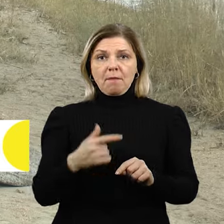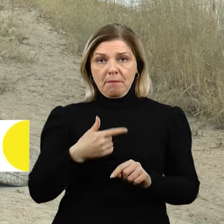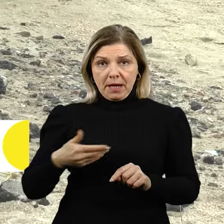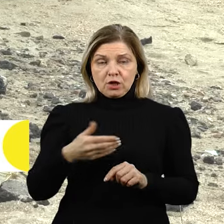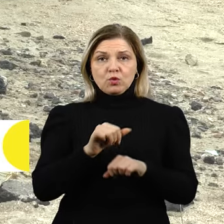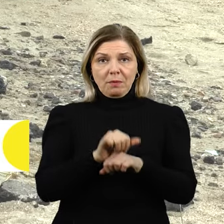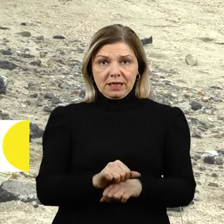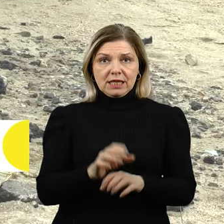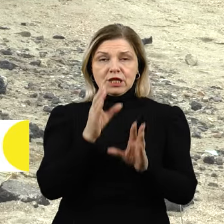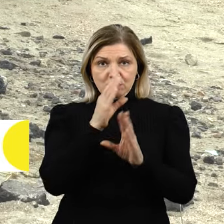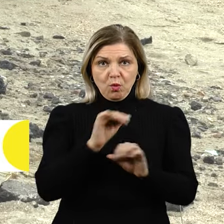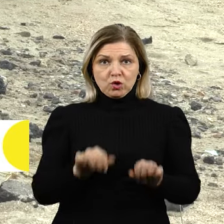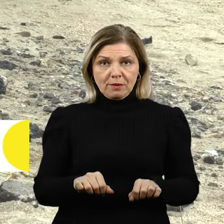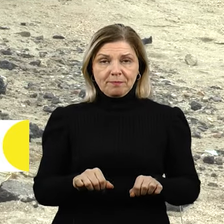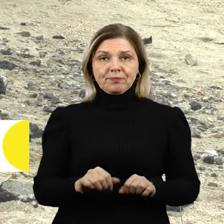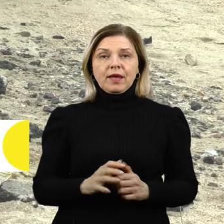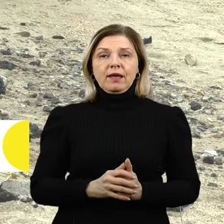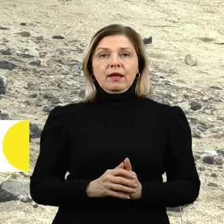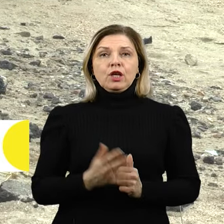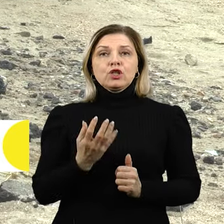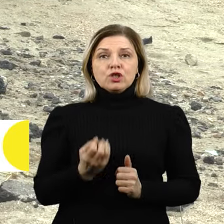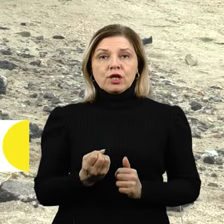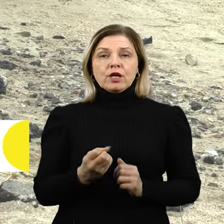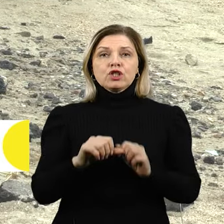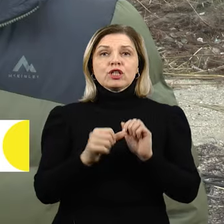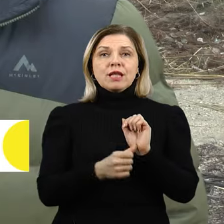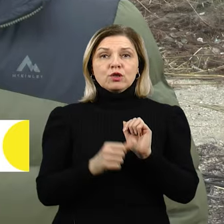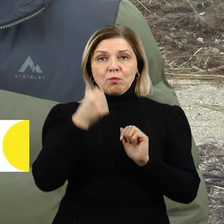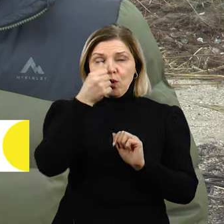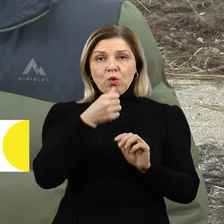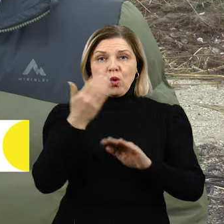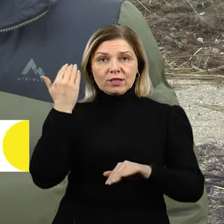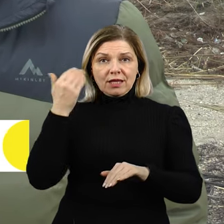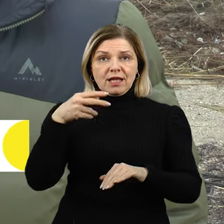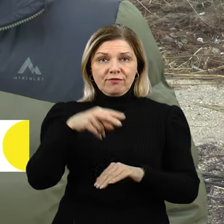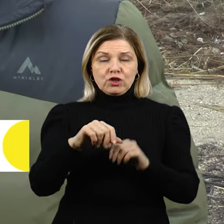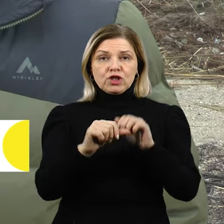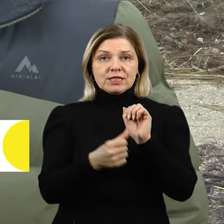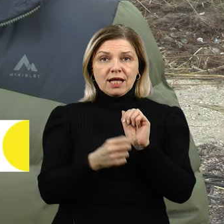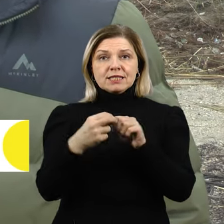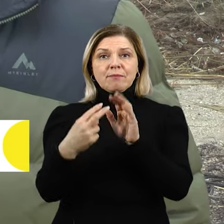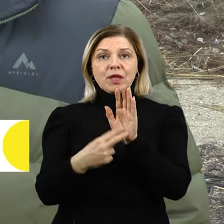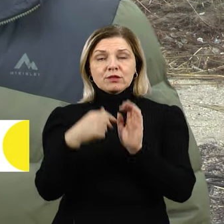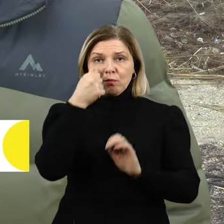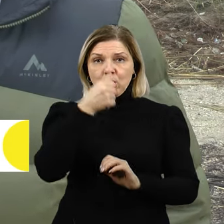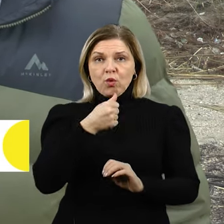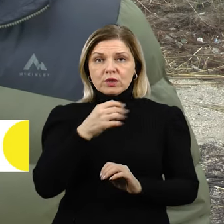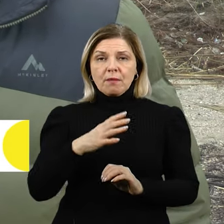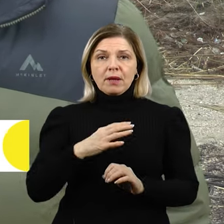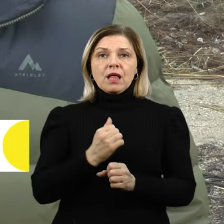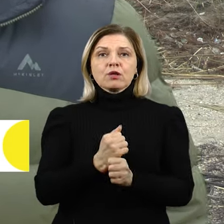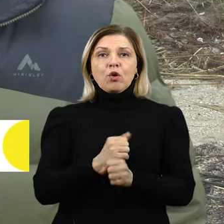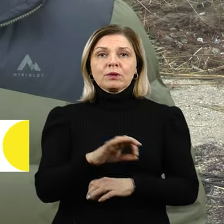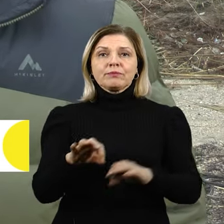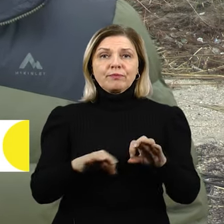зможемо. Крім того, ще в 2016 році, в кінці 2016-2017 році була розроблена проєктна